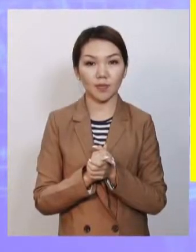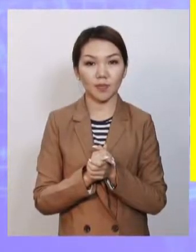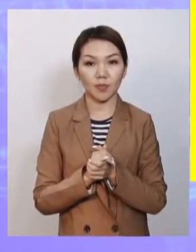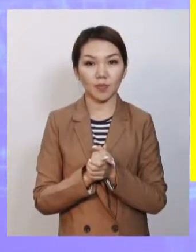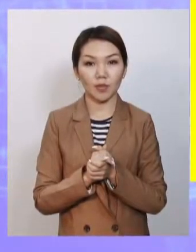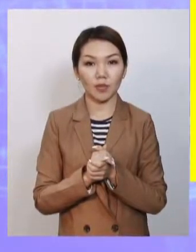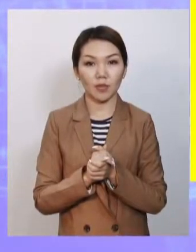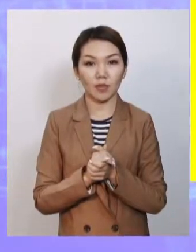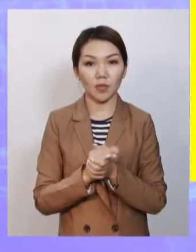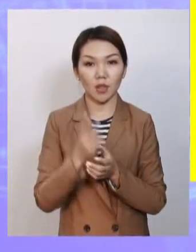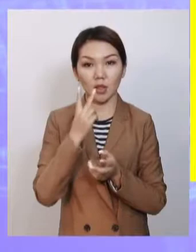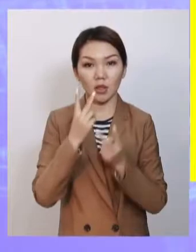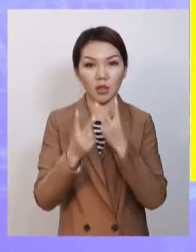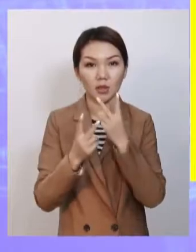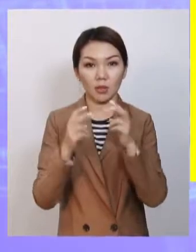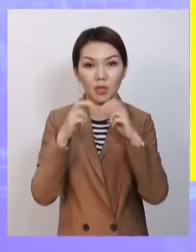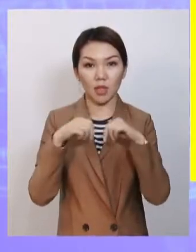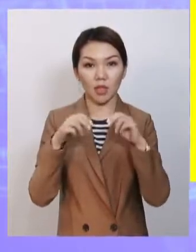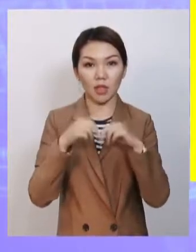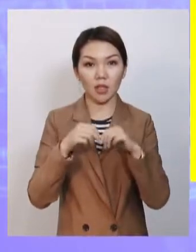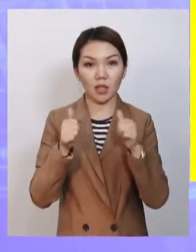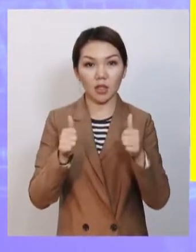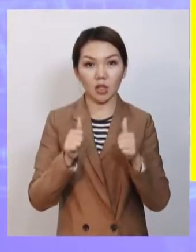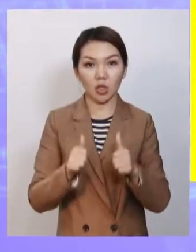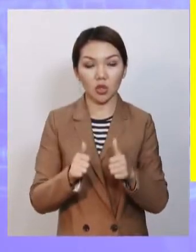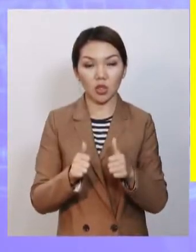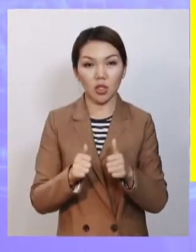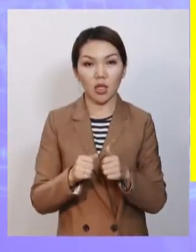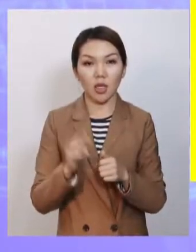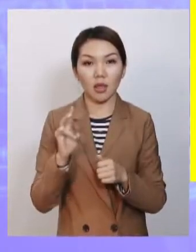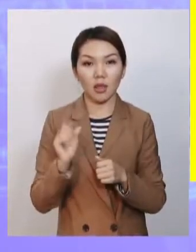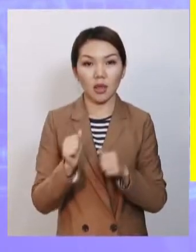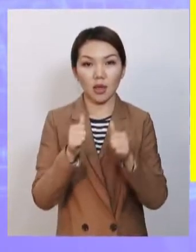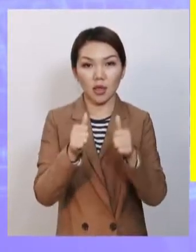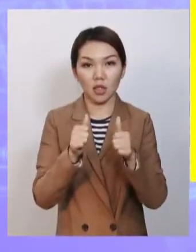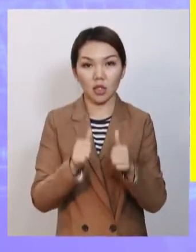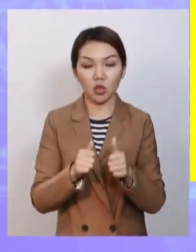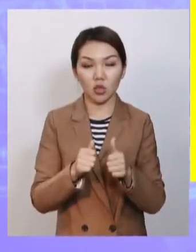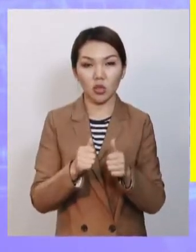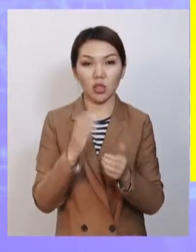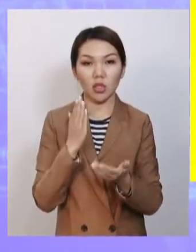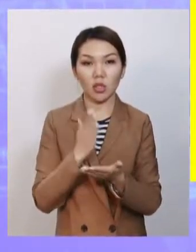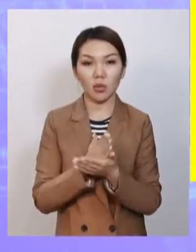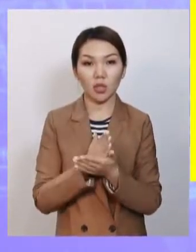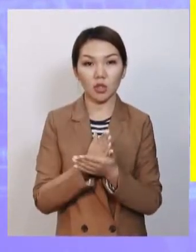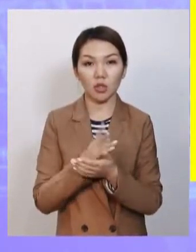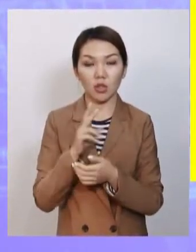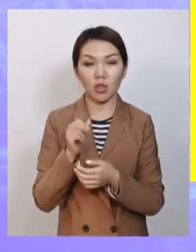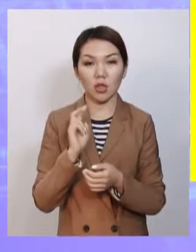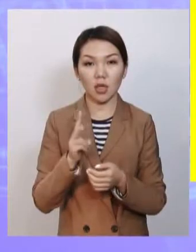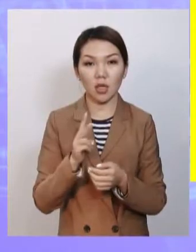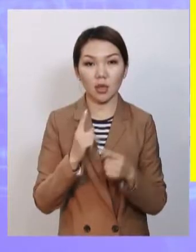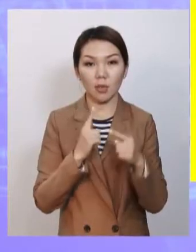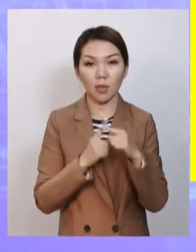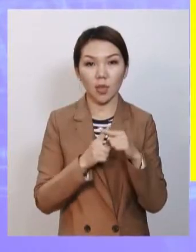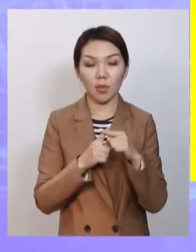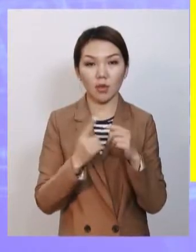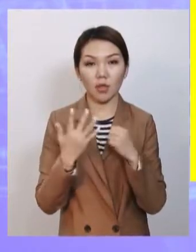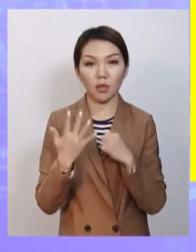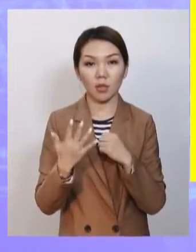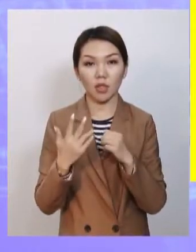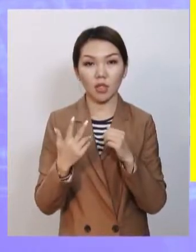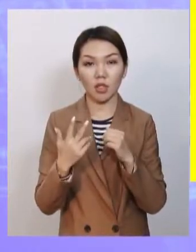рассмотрите рисунок на рисунке изображена как прибавить к 5